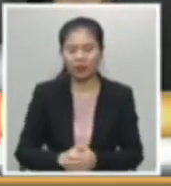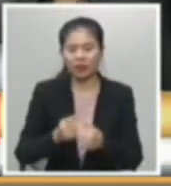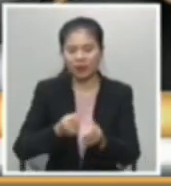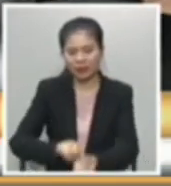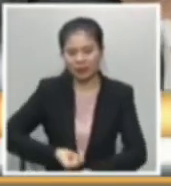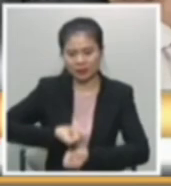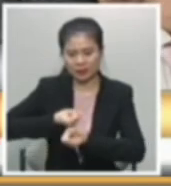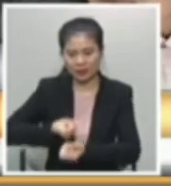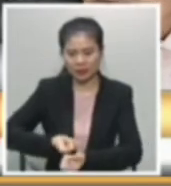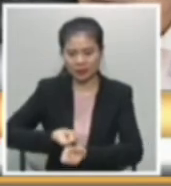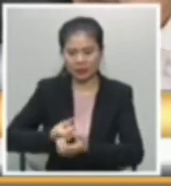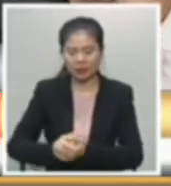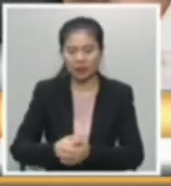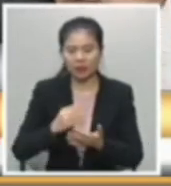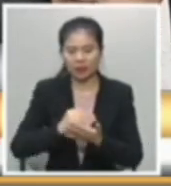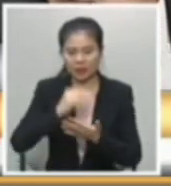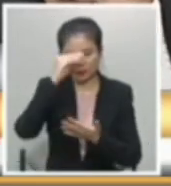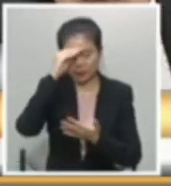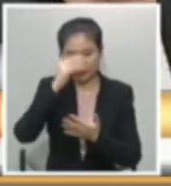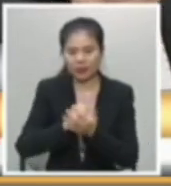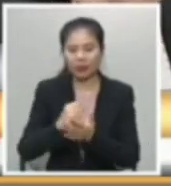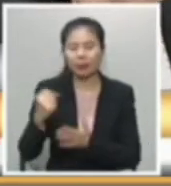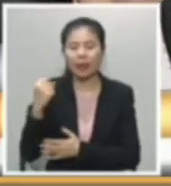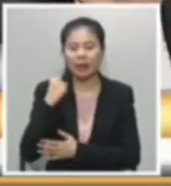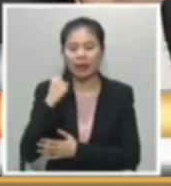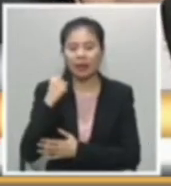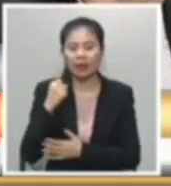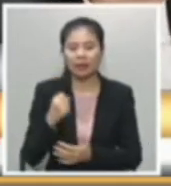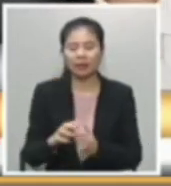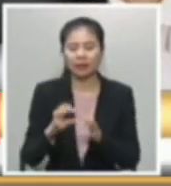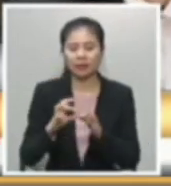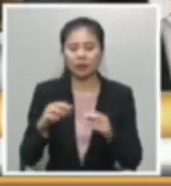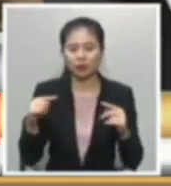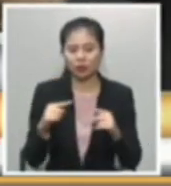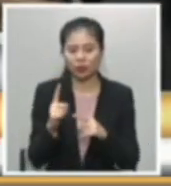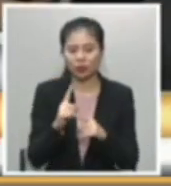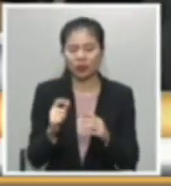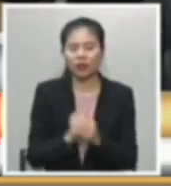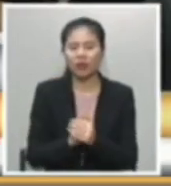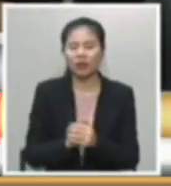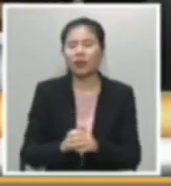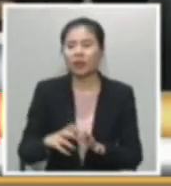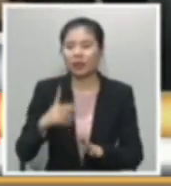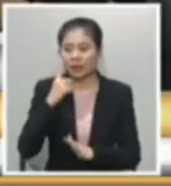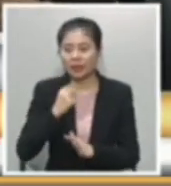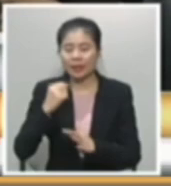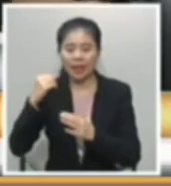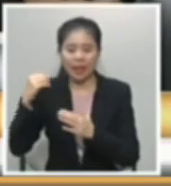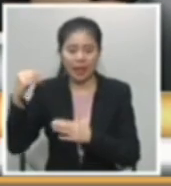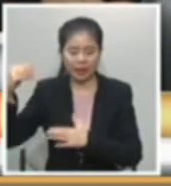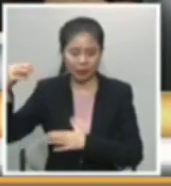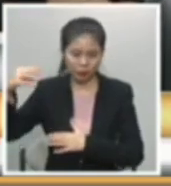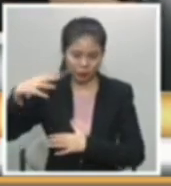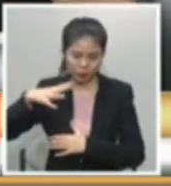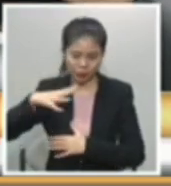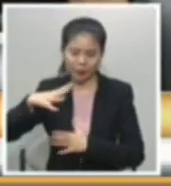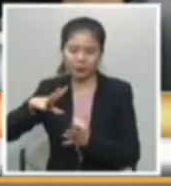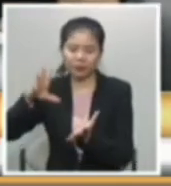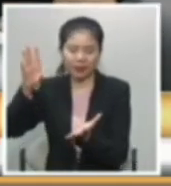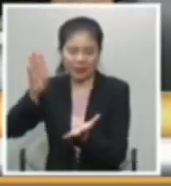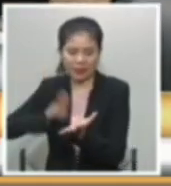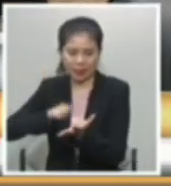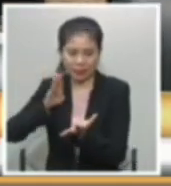ตรการศึกษาพลังงานที่เป็นการเอาโซลาร์เซลล์ไปให้ตามโรงเรียนหรือว่าเอาโซลาร์เซลล์ไป